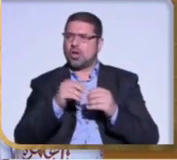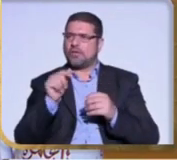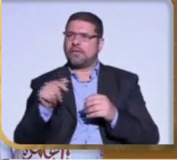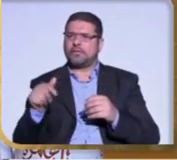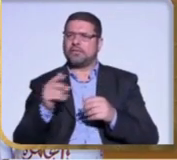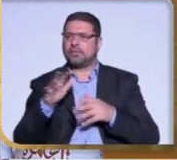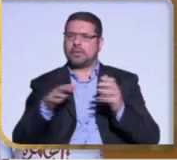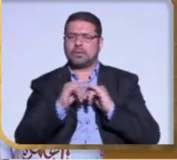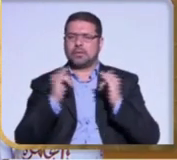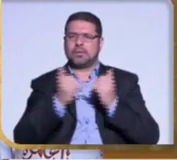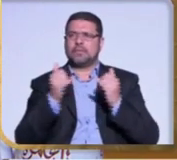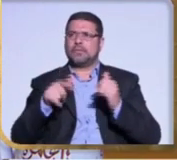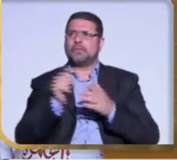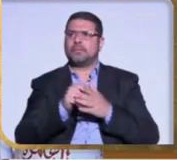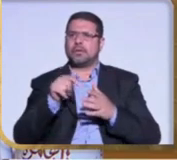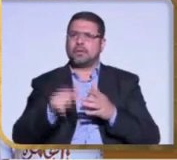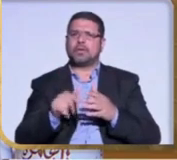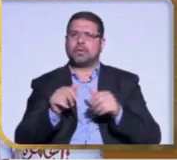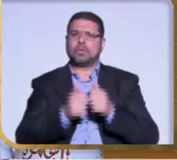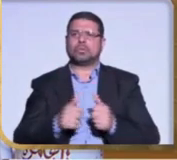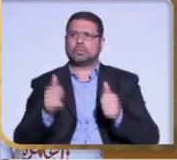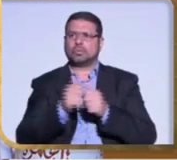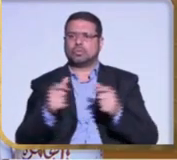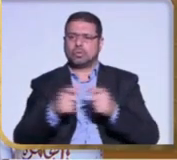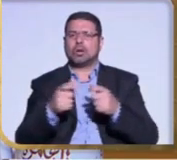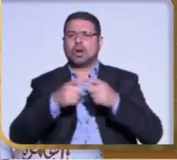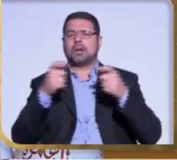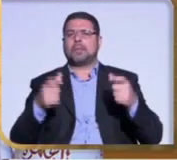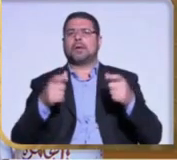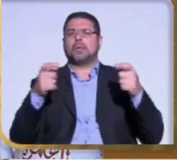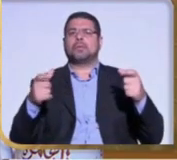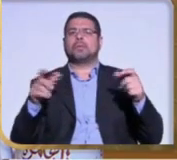العلاقات الاجتماعية، سواء في دائرة الأسرة الصغيرة أو الأكبر شوية،